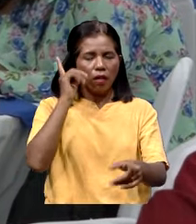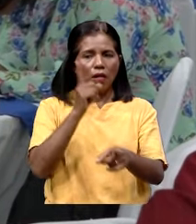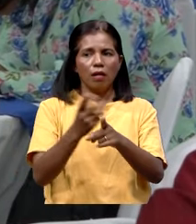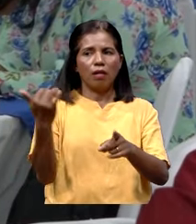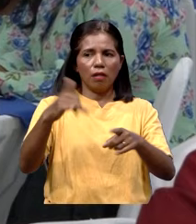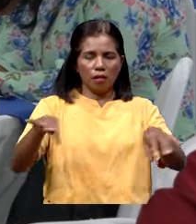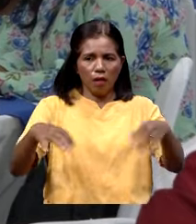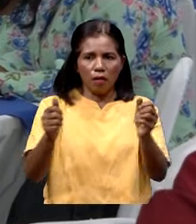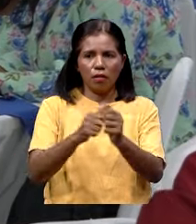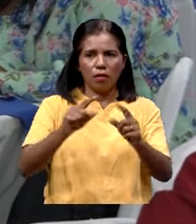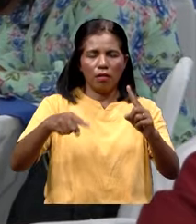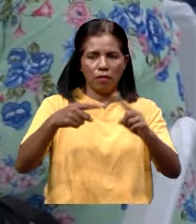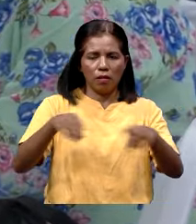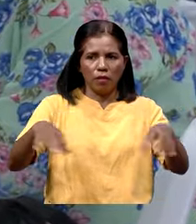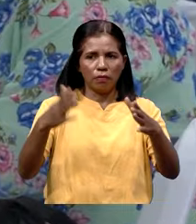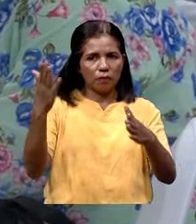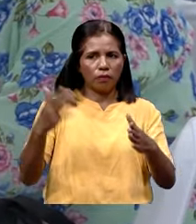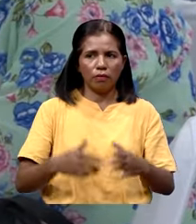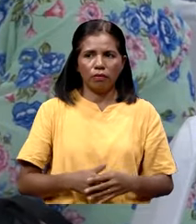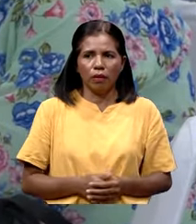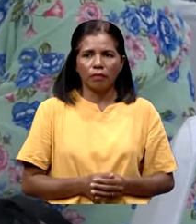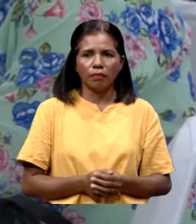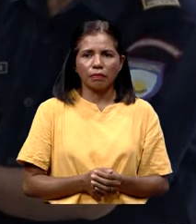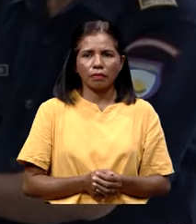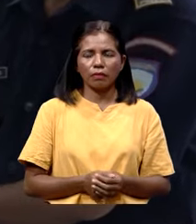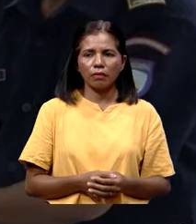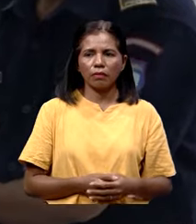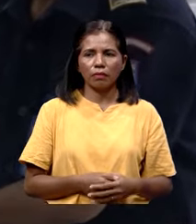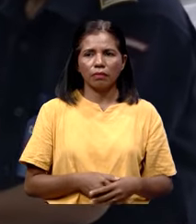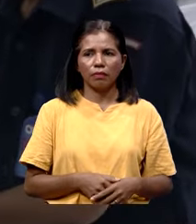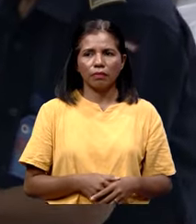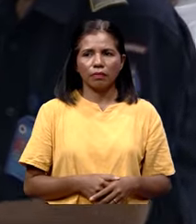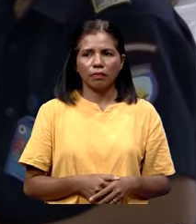funsaun, wan hira lauk nari ya terenu. Mateus Romario, Benvinda Simenez, GMN.